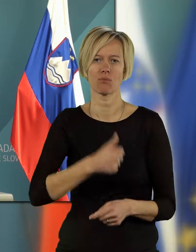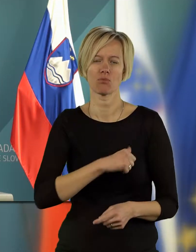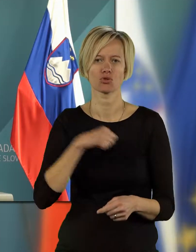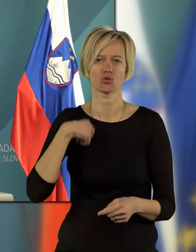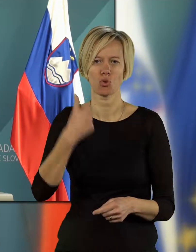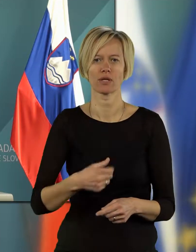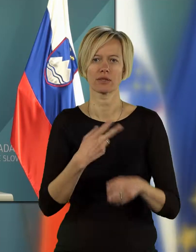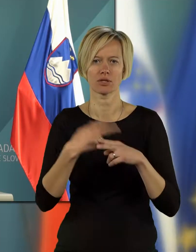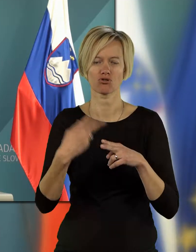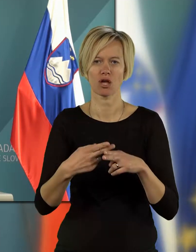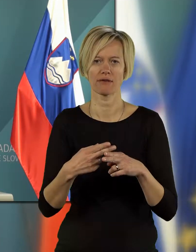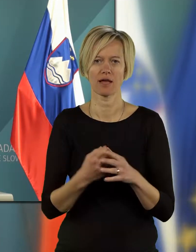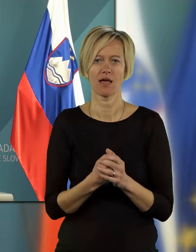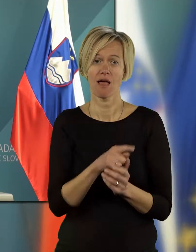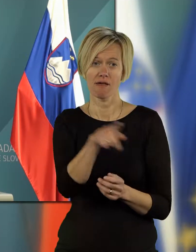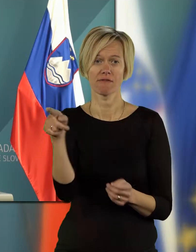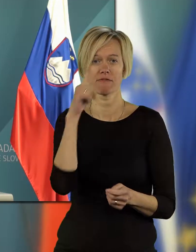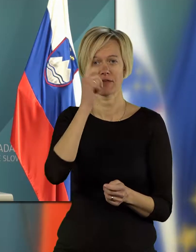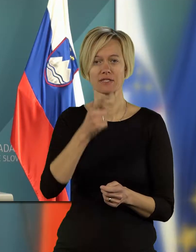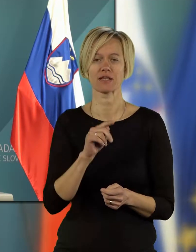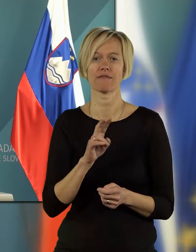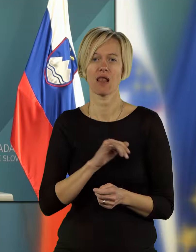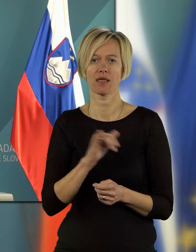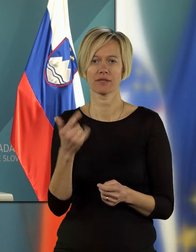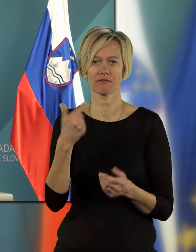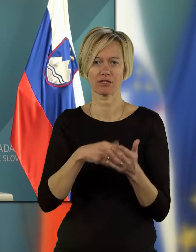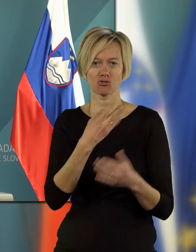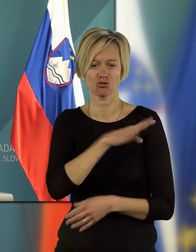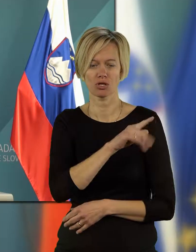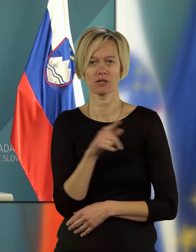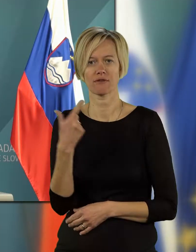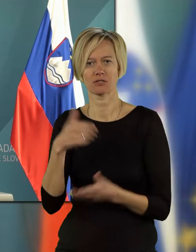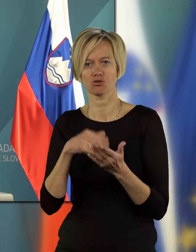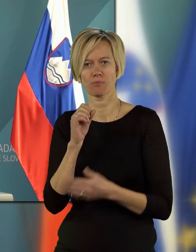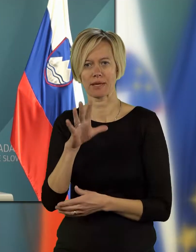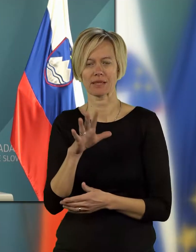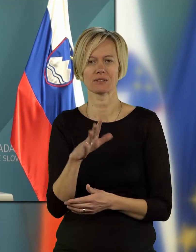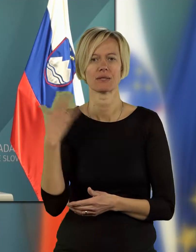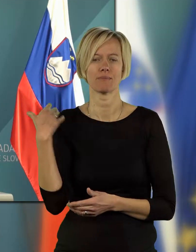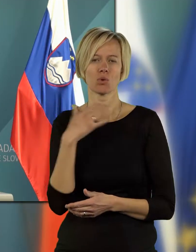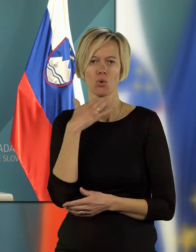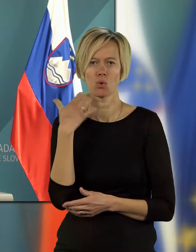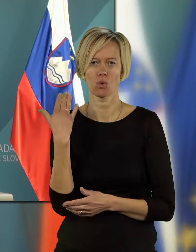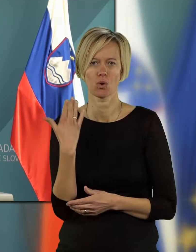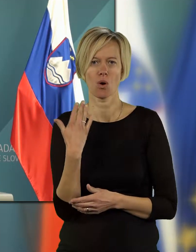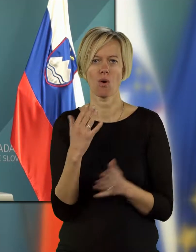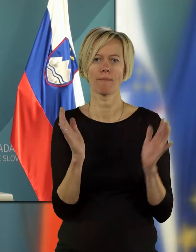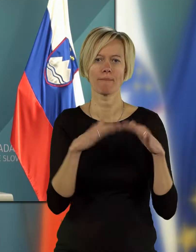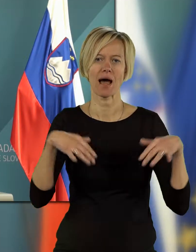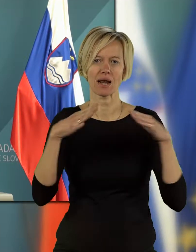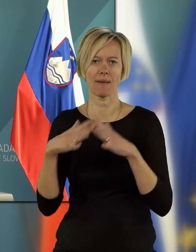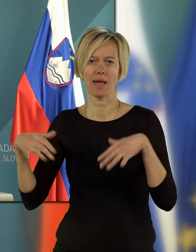kot samostojne države. Vi veste, da v letih 2014-2015 je